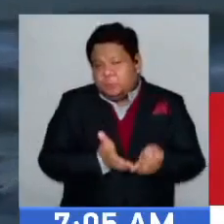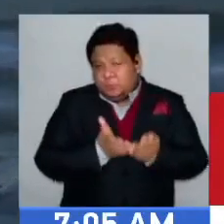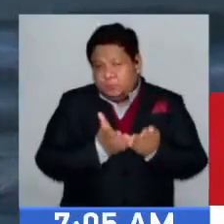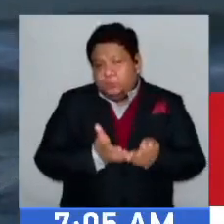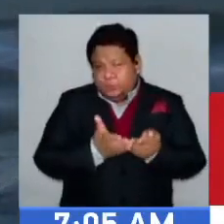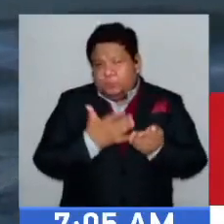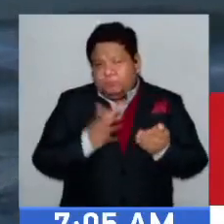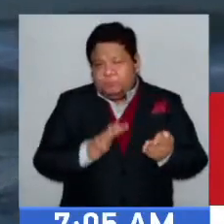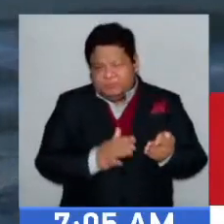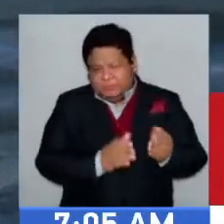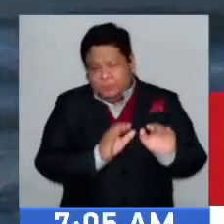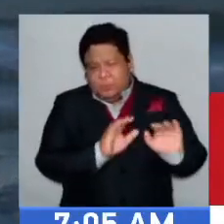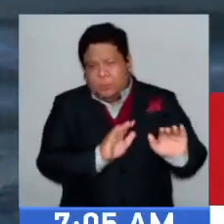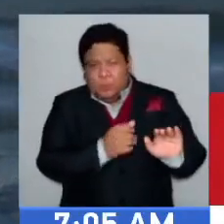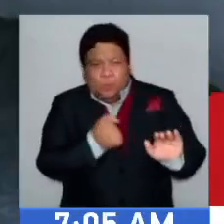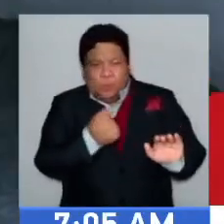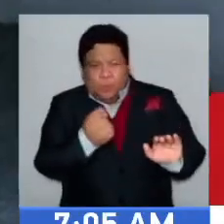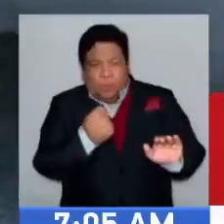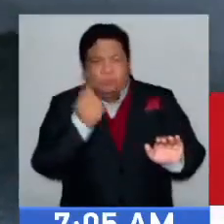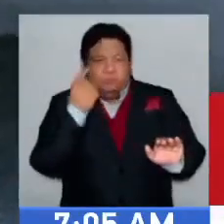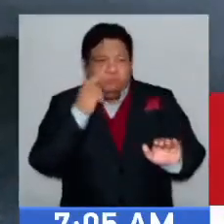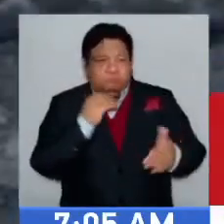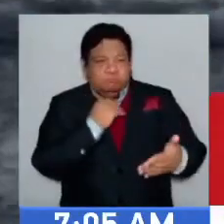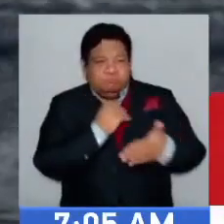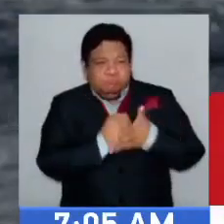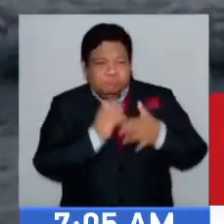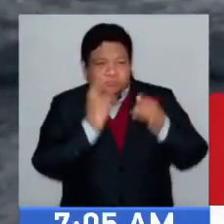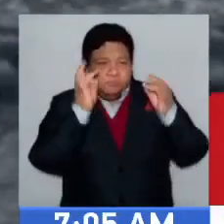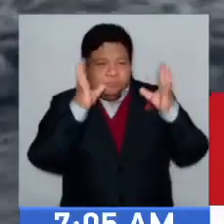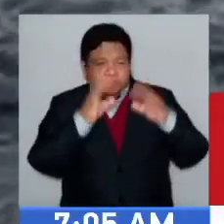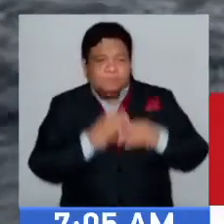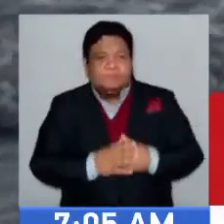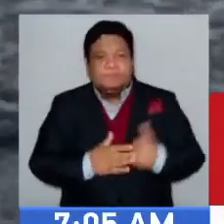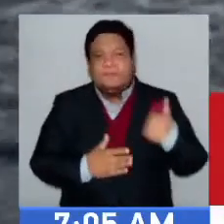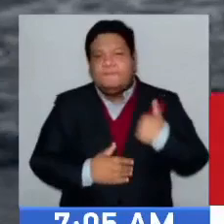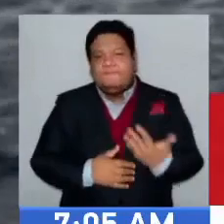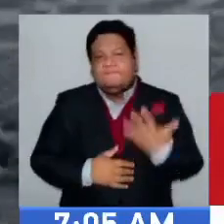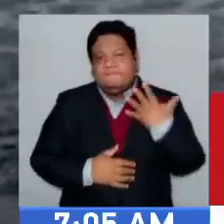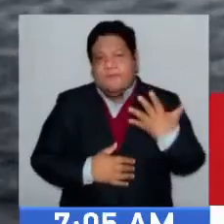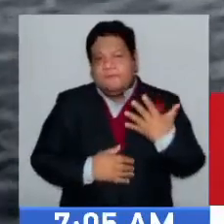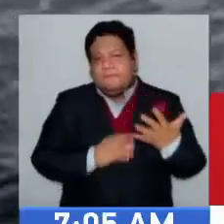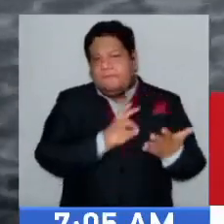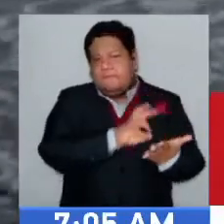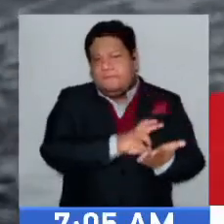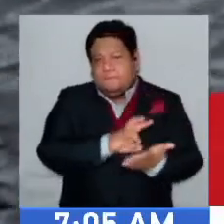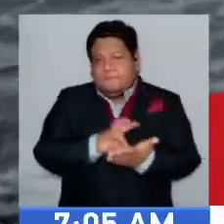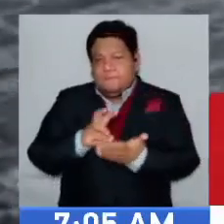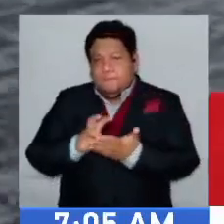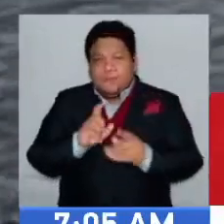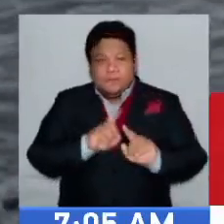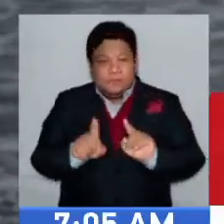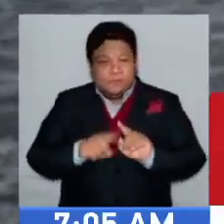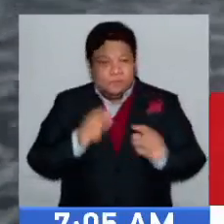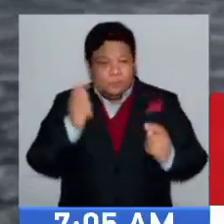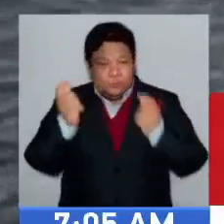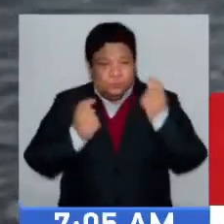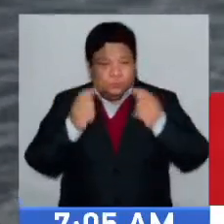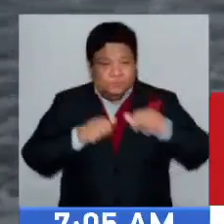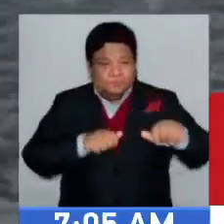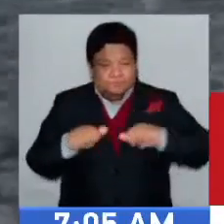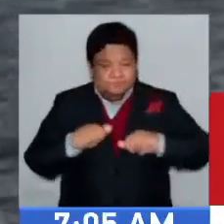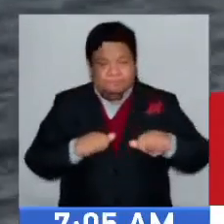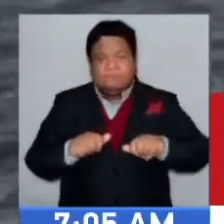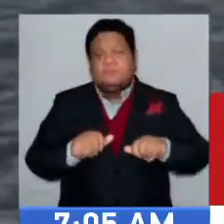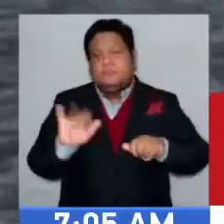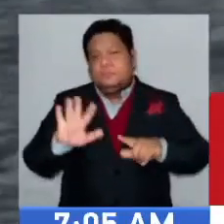sa peligro. 5 munisipalidad, Igan, ang nagsuspend ng tourism activities, kasama na yung nabisita natin na bayan ng Kasiguran